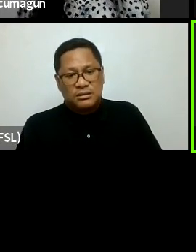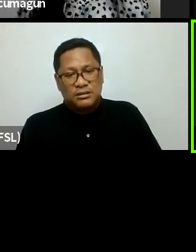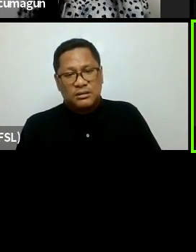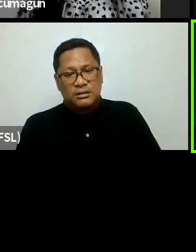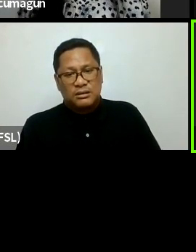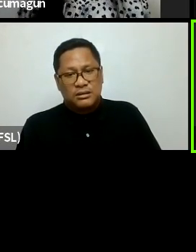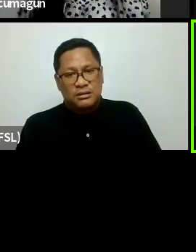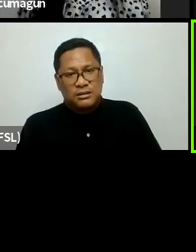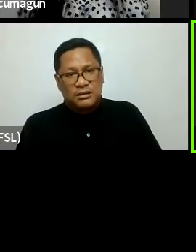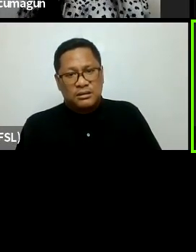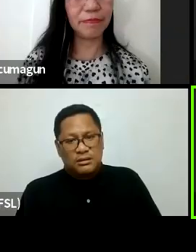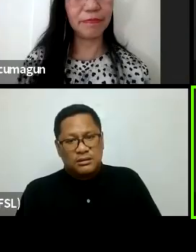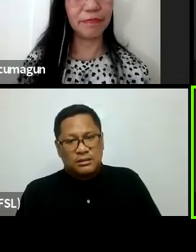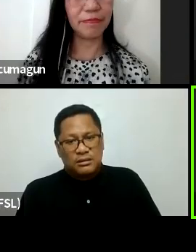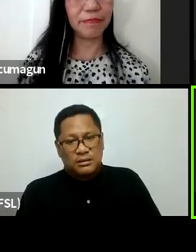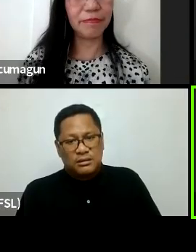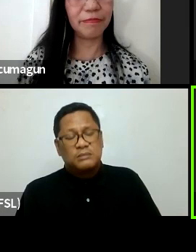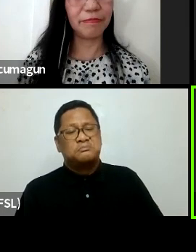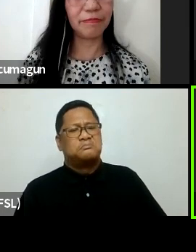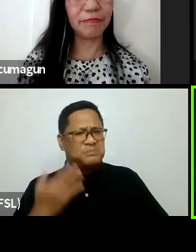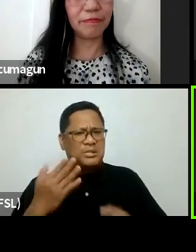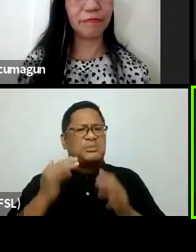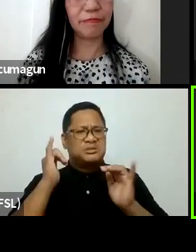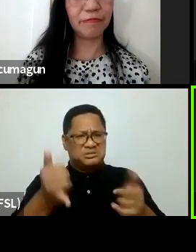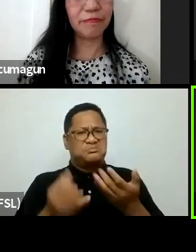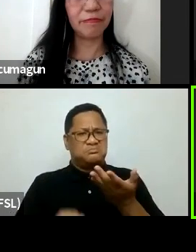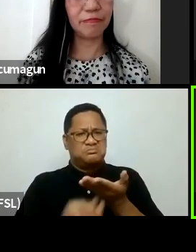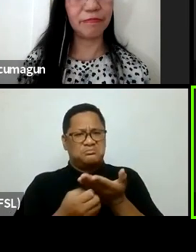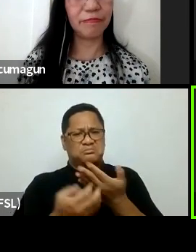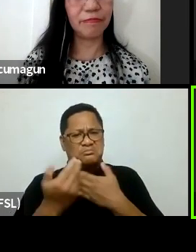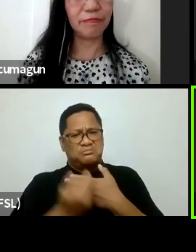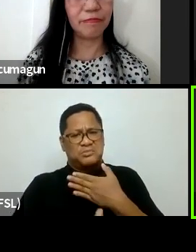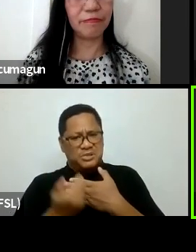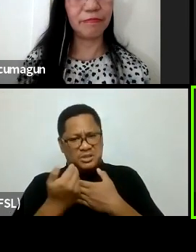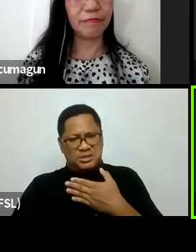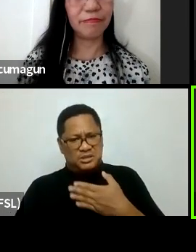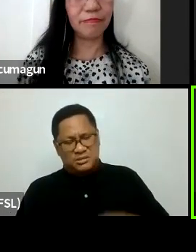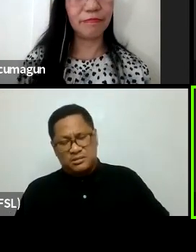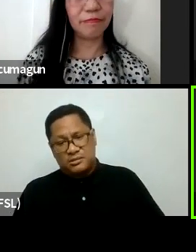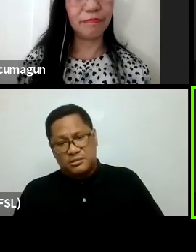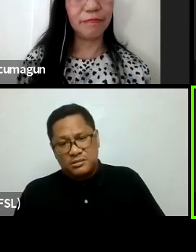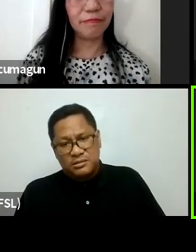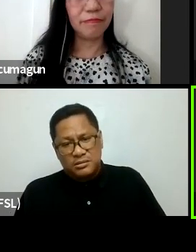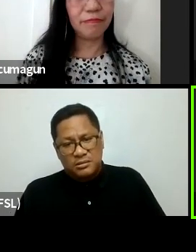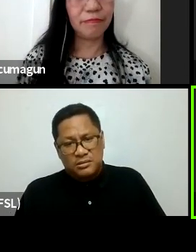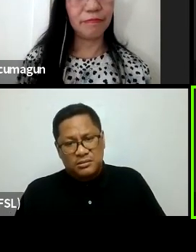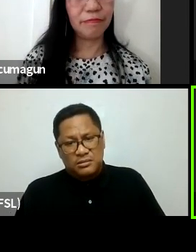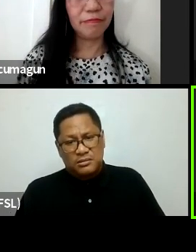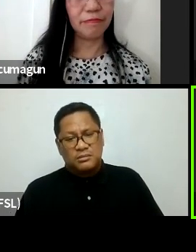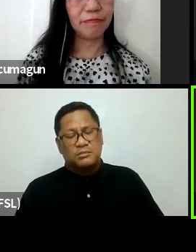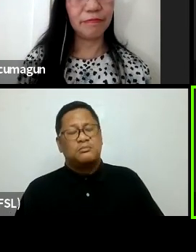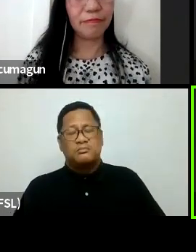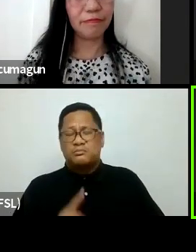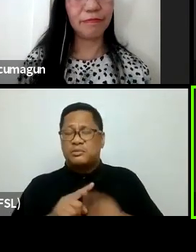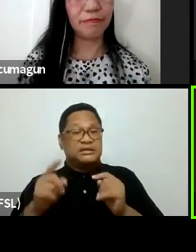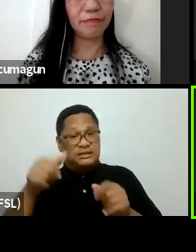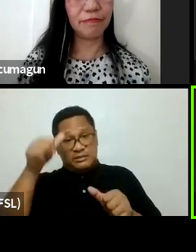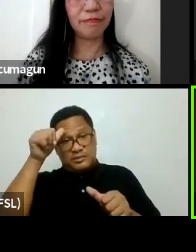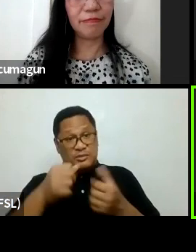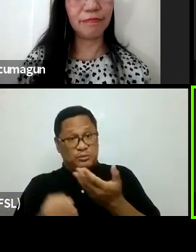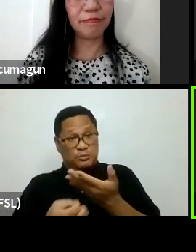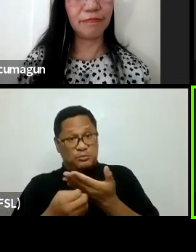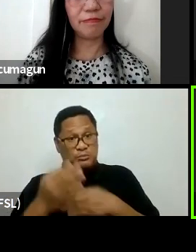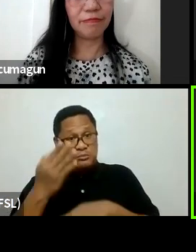Maganda ko sana yung bakery din. Kaya lang, bakery sa mahal na yun, kailangan lang yun, nakapokus lang din. Kasi